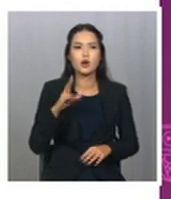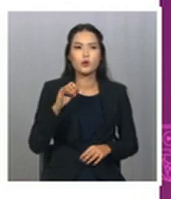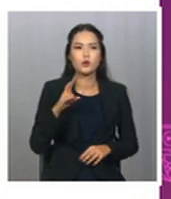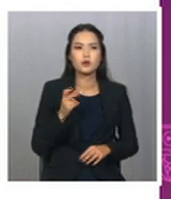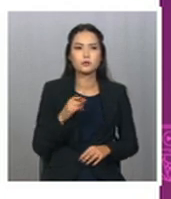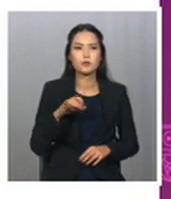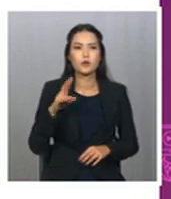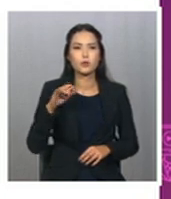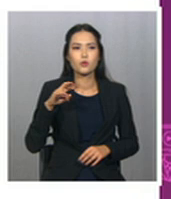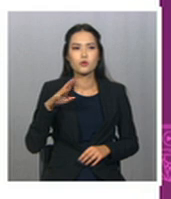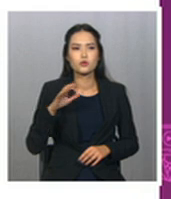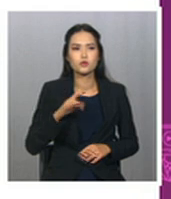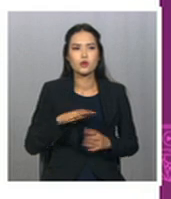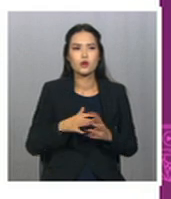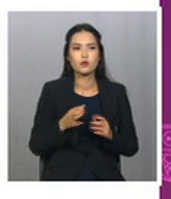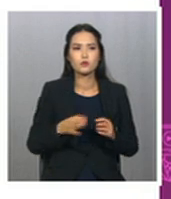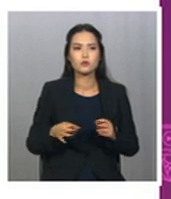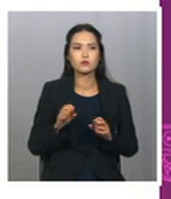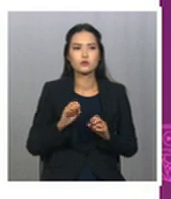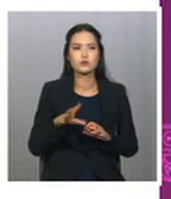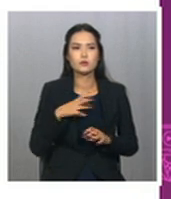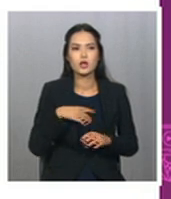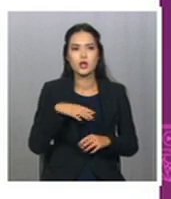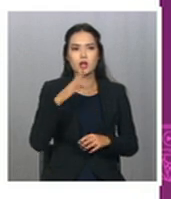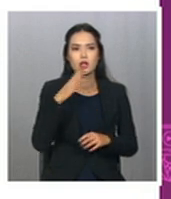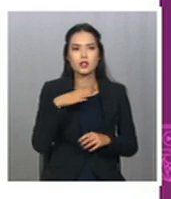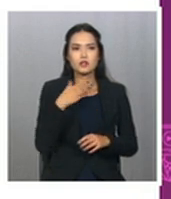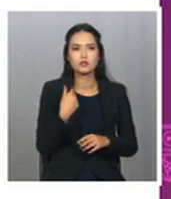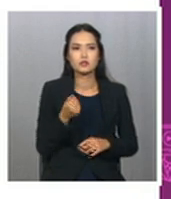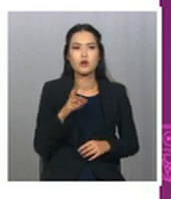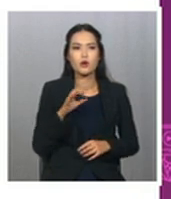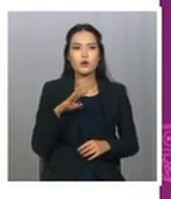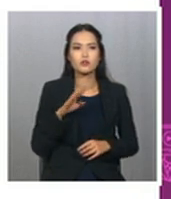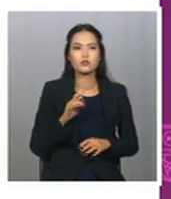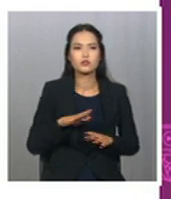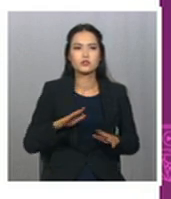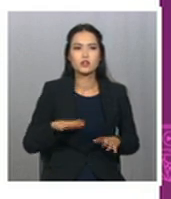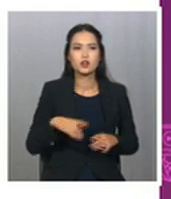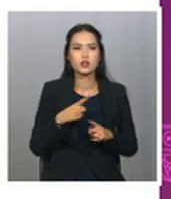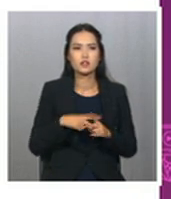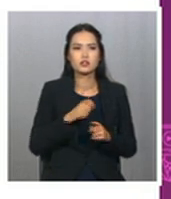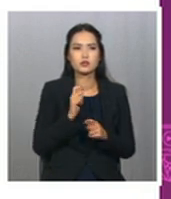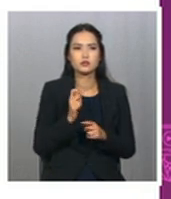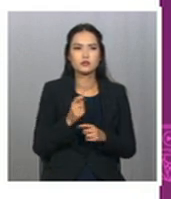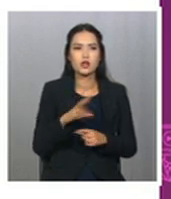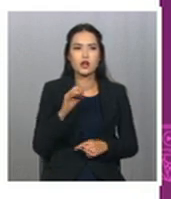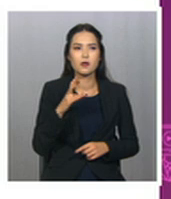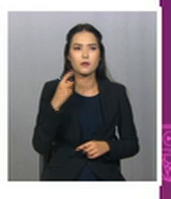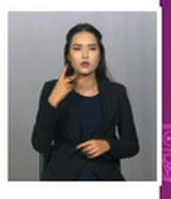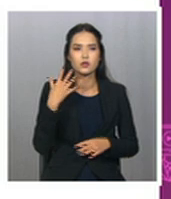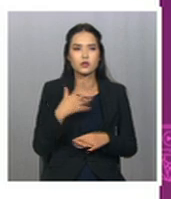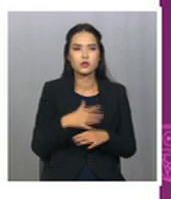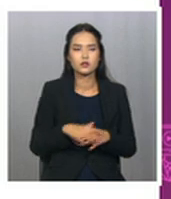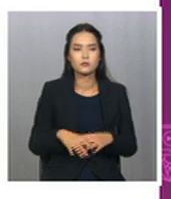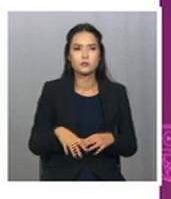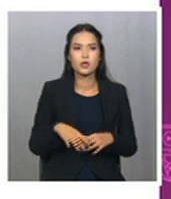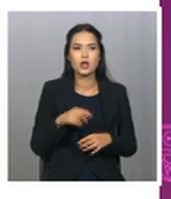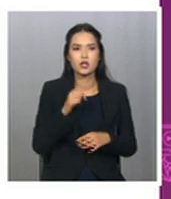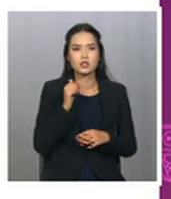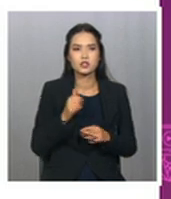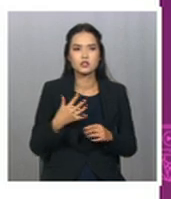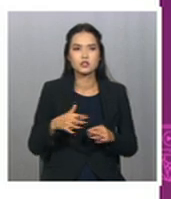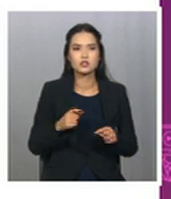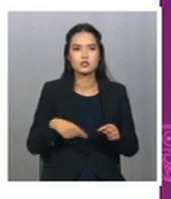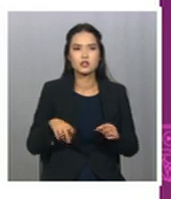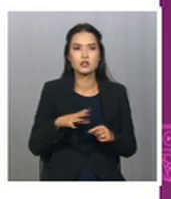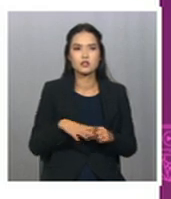ауылына жұмсады. Әкесінің Құлыншаққа айтатын сөздерін Абай ұғынып ап тысқа шыққанда, мұнымен бірге барғалы